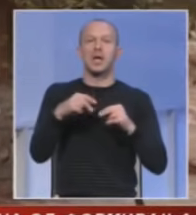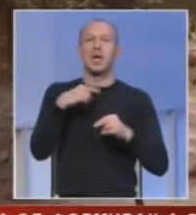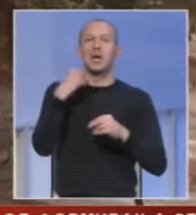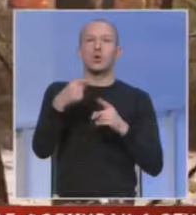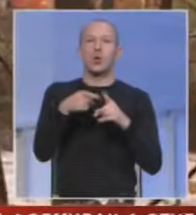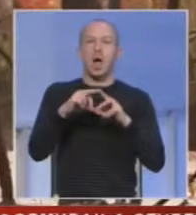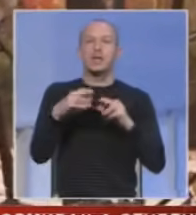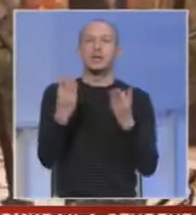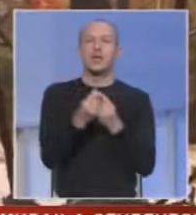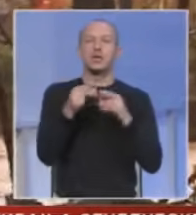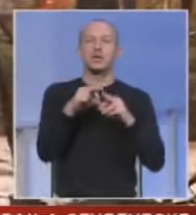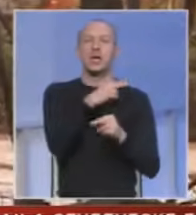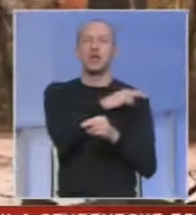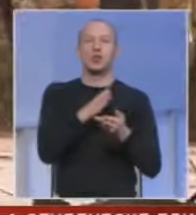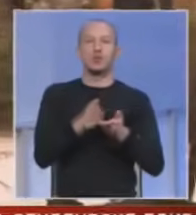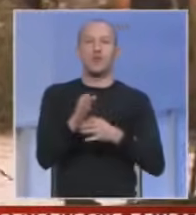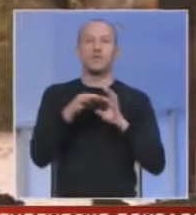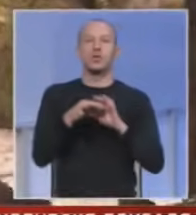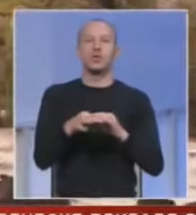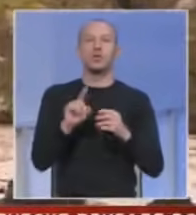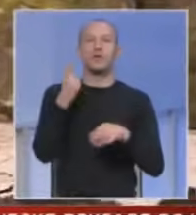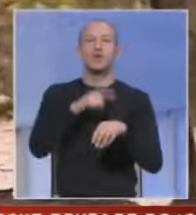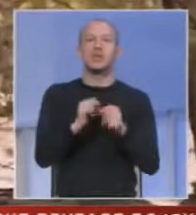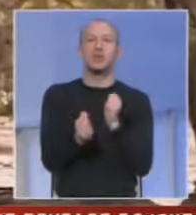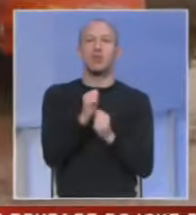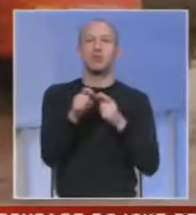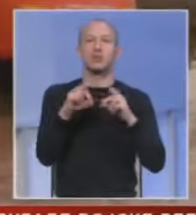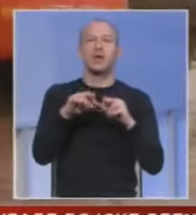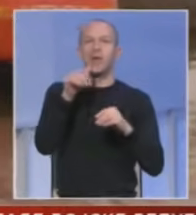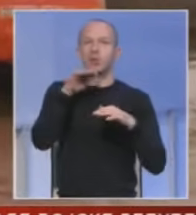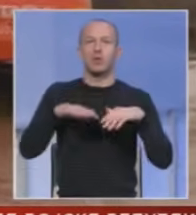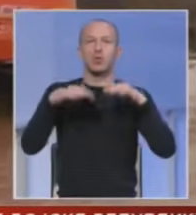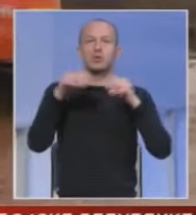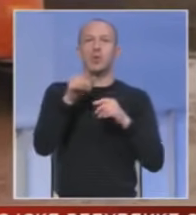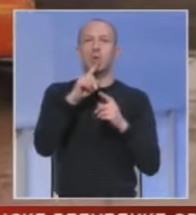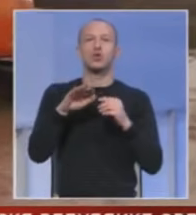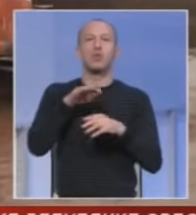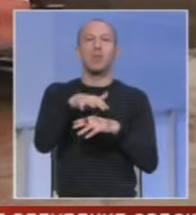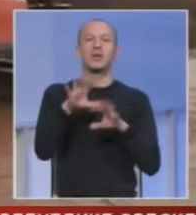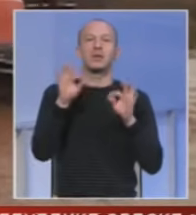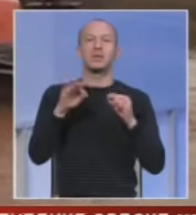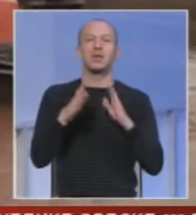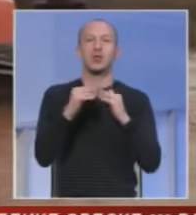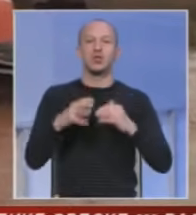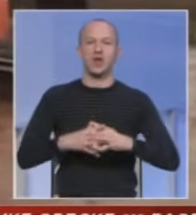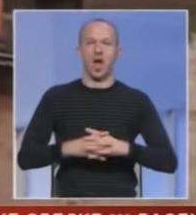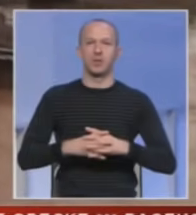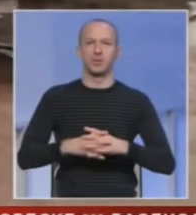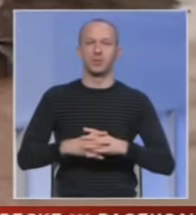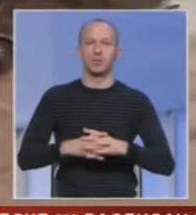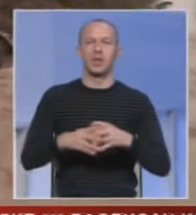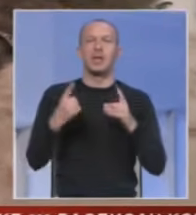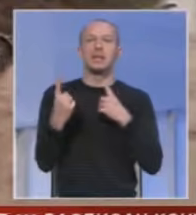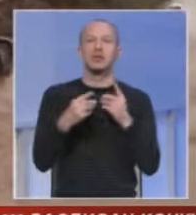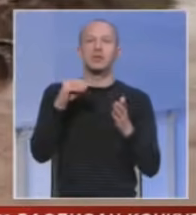Kasindola i Kule zajedno sa nadležnim službama vodili su višesatnu borbu sa nabujalim potocima koji su poplavili desetine domaćinstava.